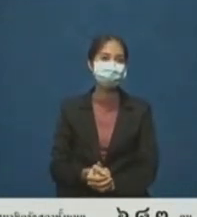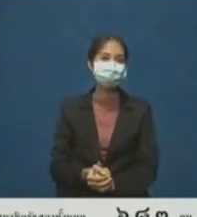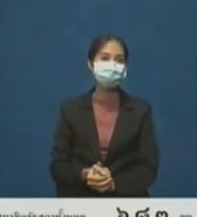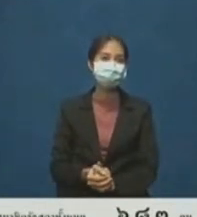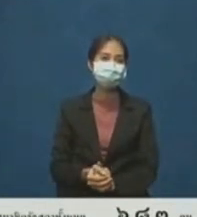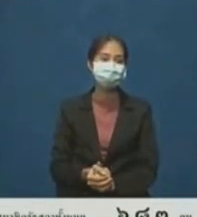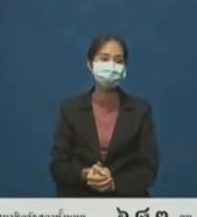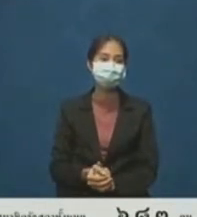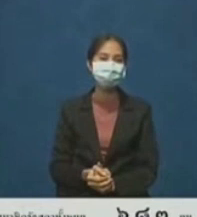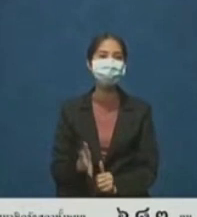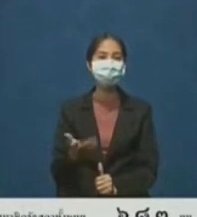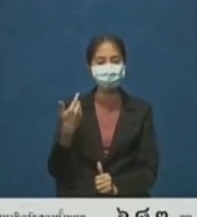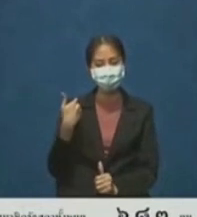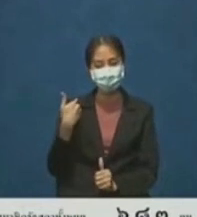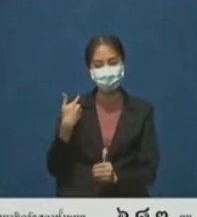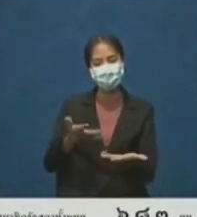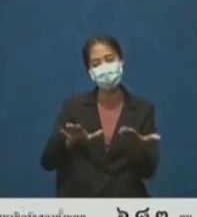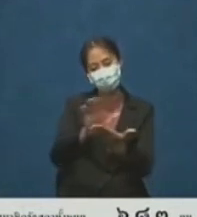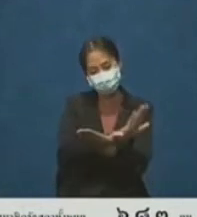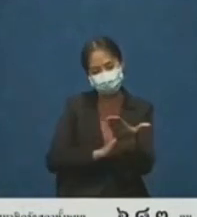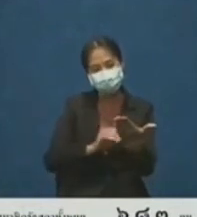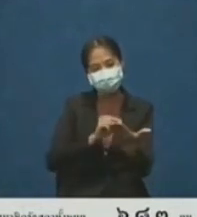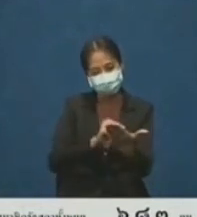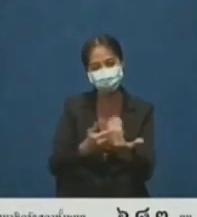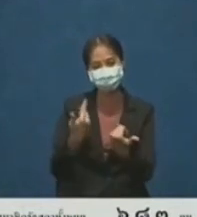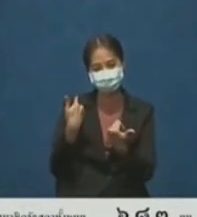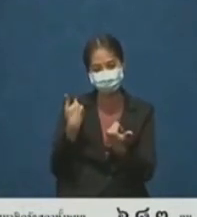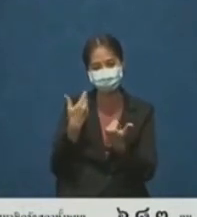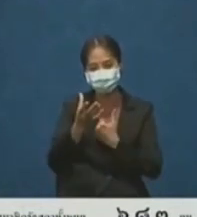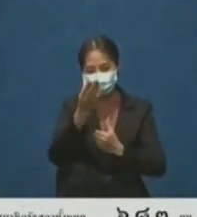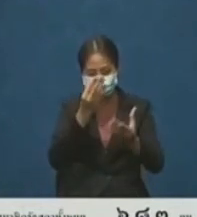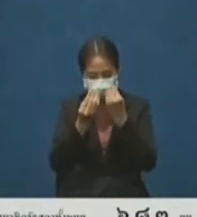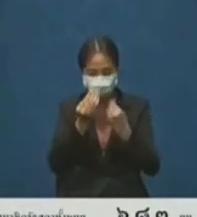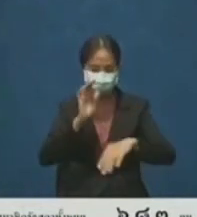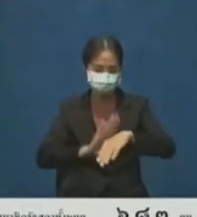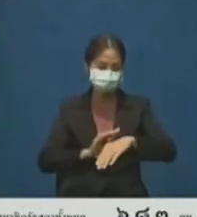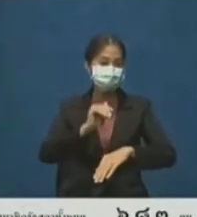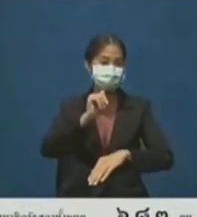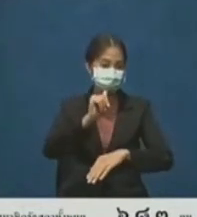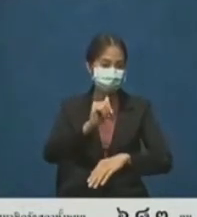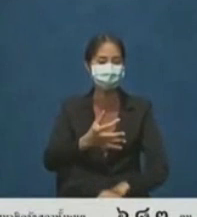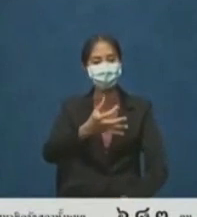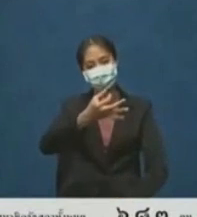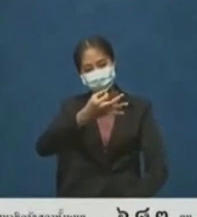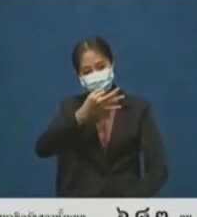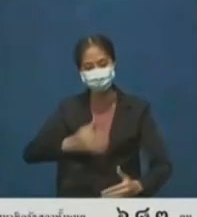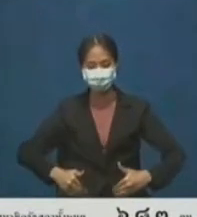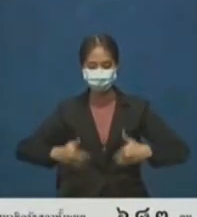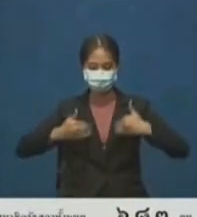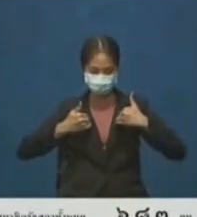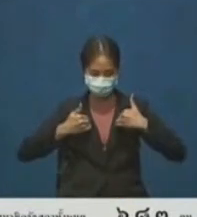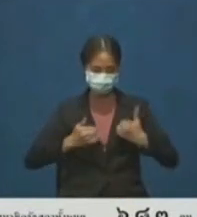ท่านได้ยินชัดนะครับและของประเทศชาติมีทักษะการเรียนรู้ทักษะอาชีพและทักษะ